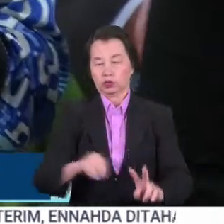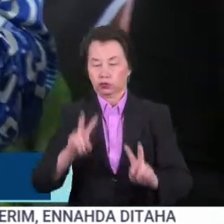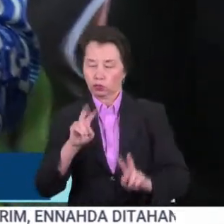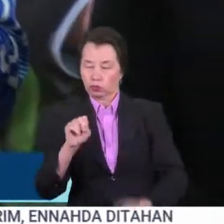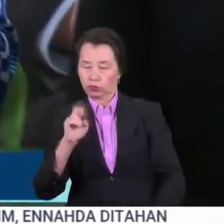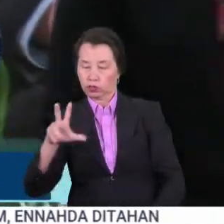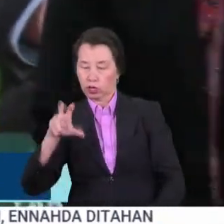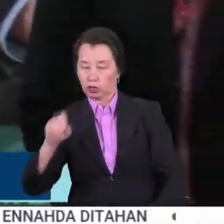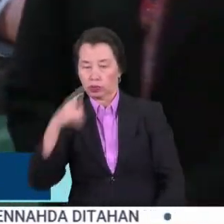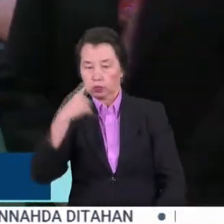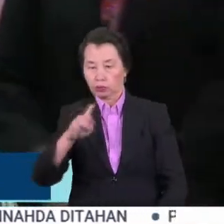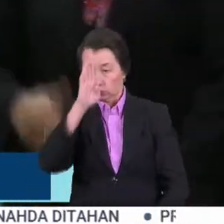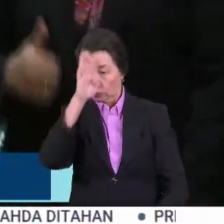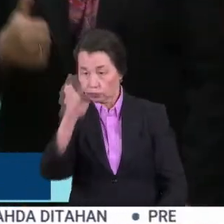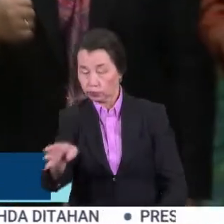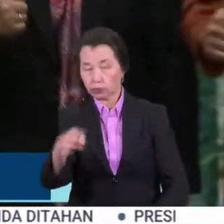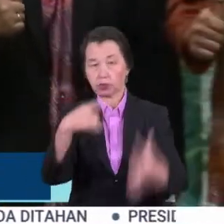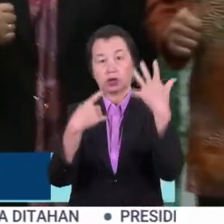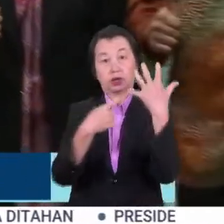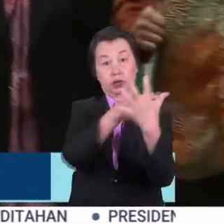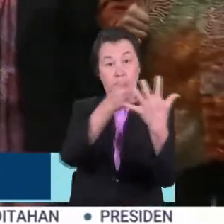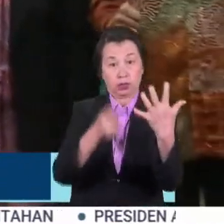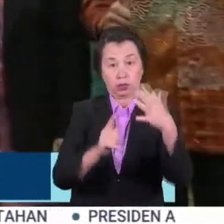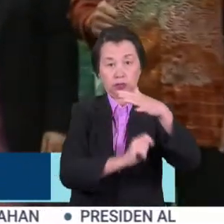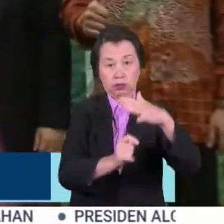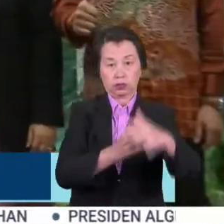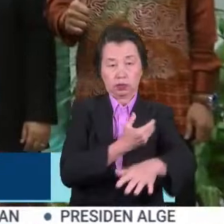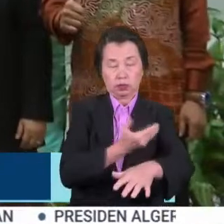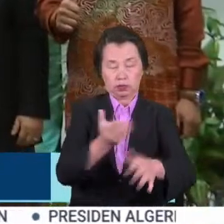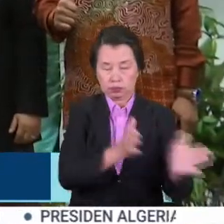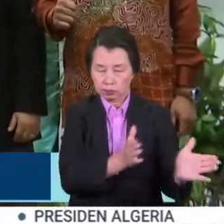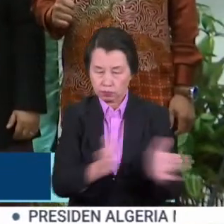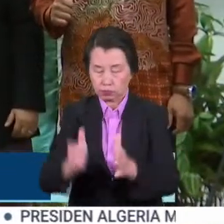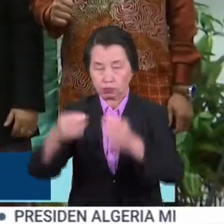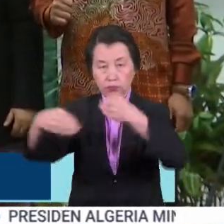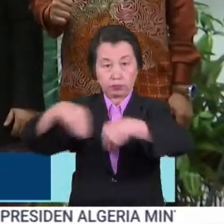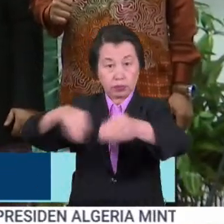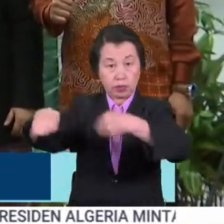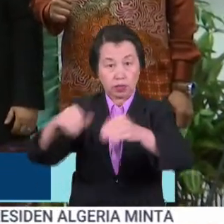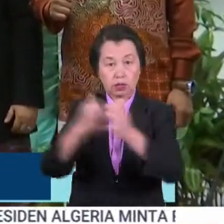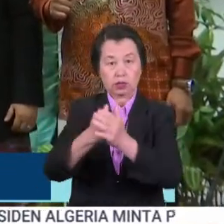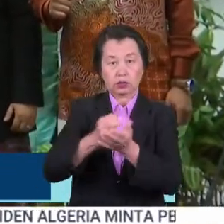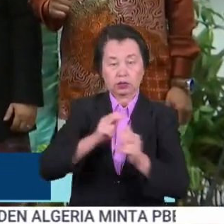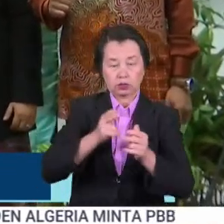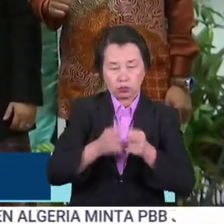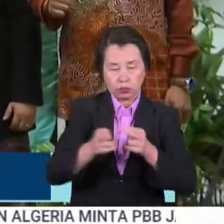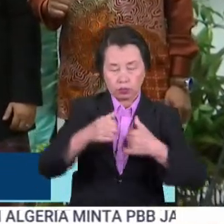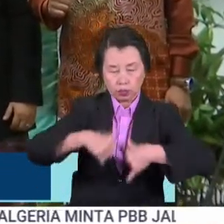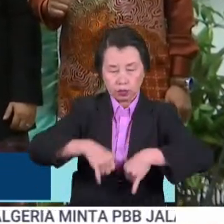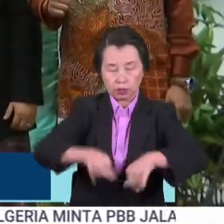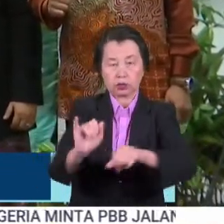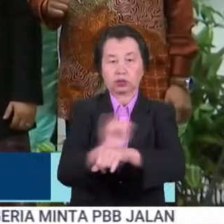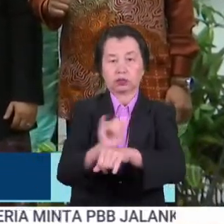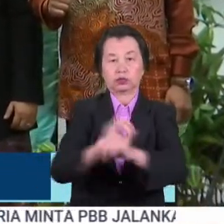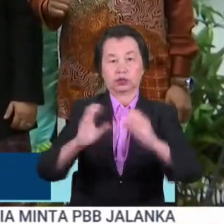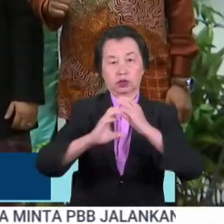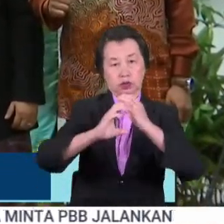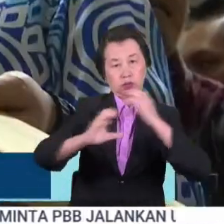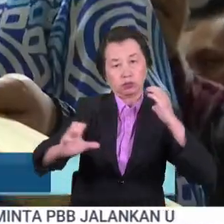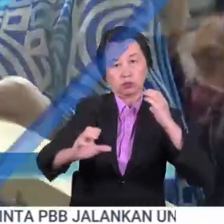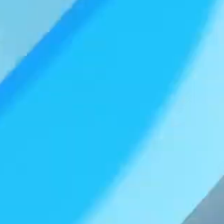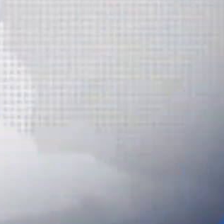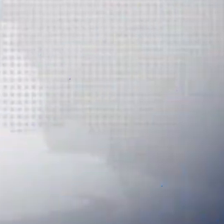2021-2030 dan ia memfokuskan 5 teras termasuk inovasi dan strategi pemasaran dalam usaha mengekalkan industri buluh.